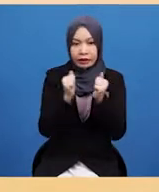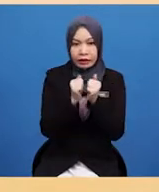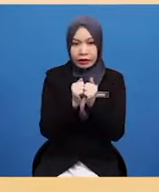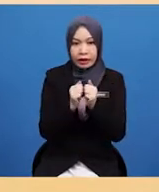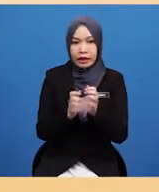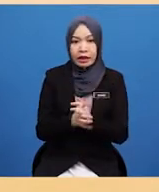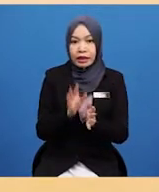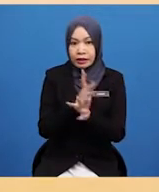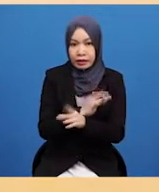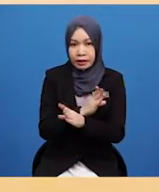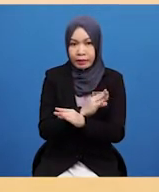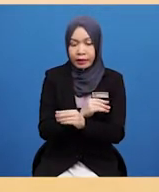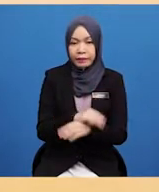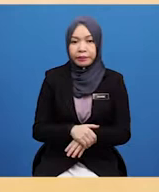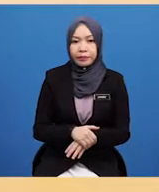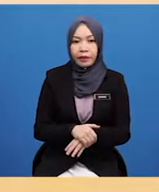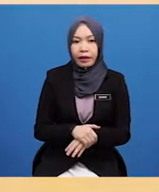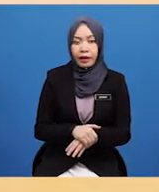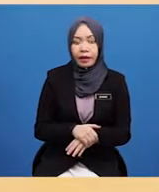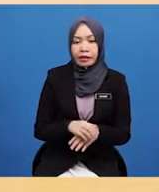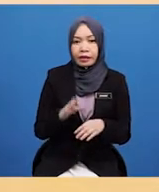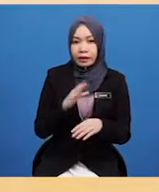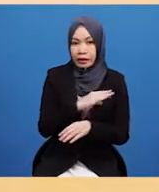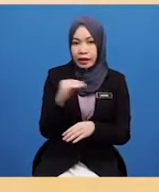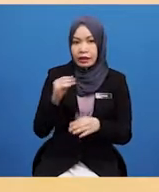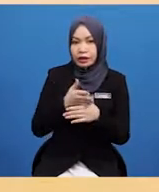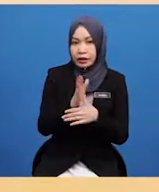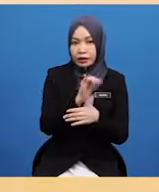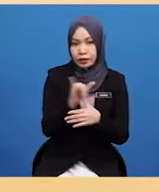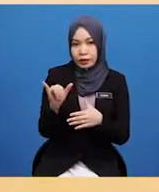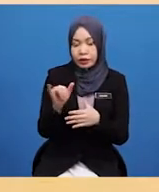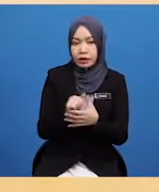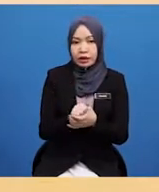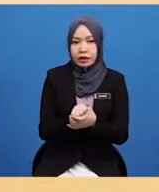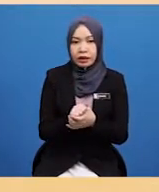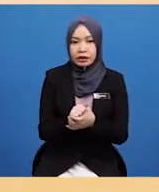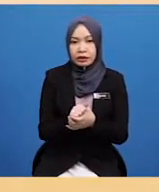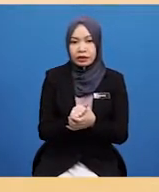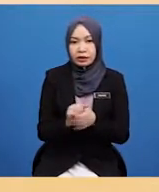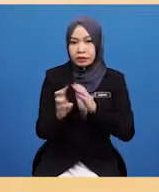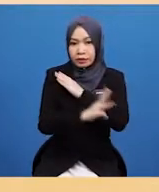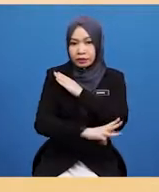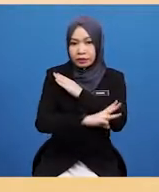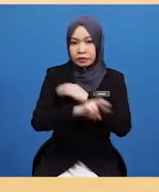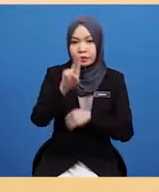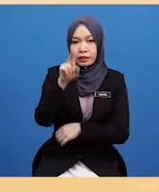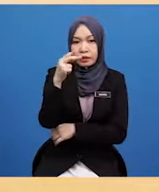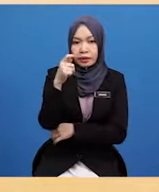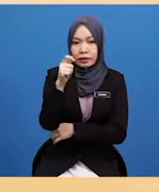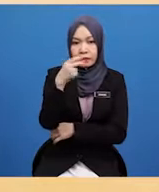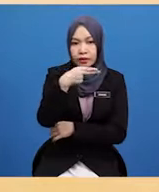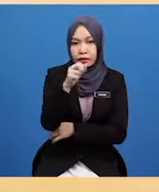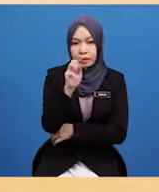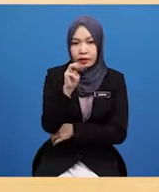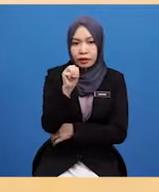Belgium. Seterusnya, pada bulan Oktober 1914, Empayar Uthmania menyertai peperangan